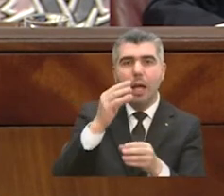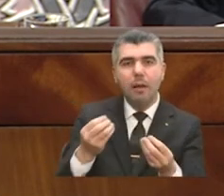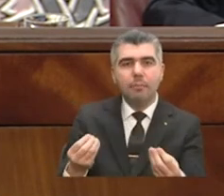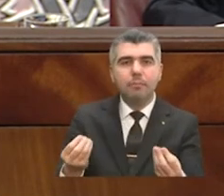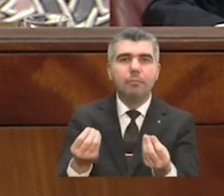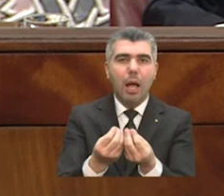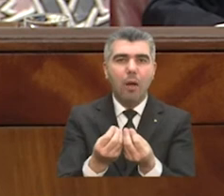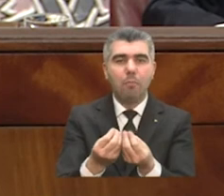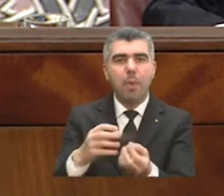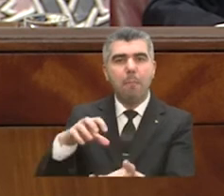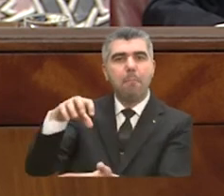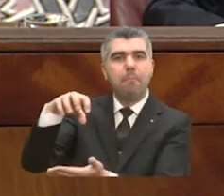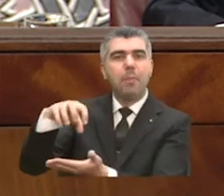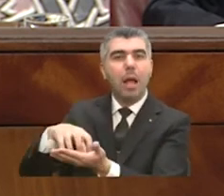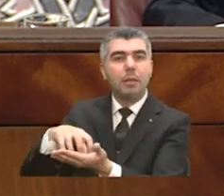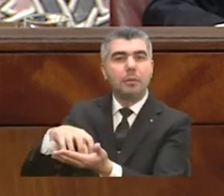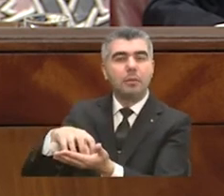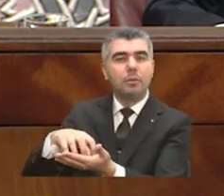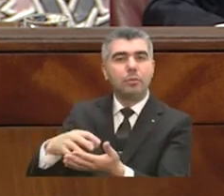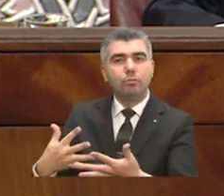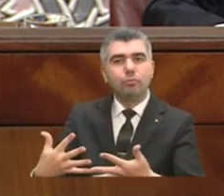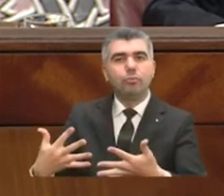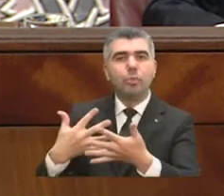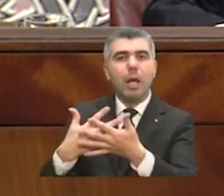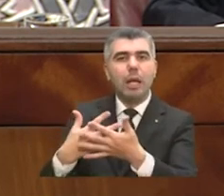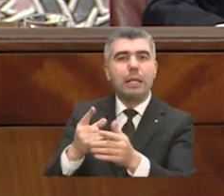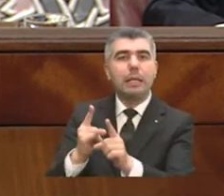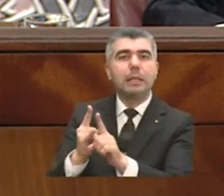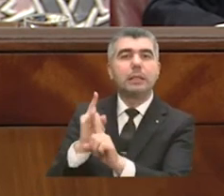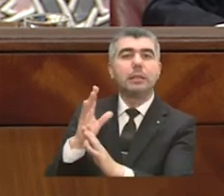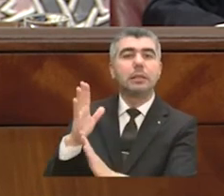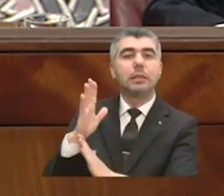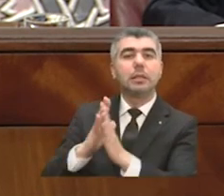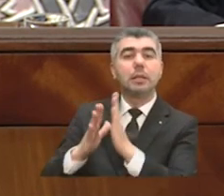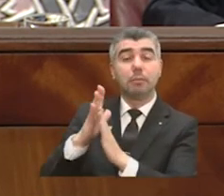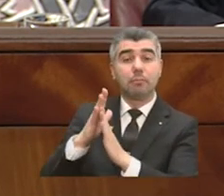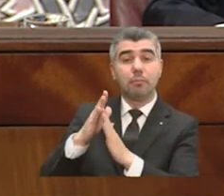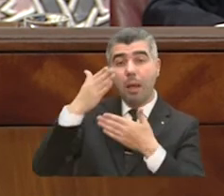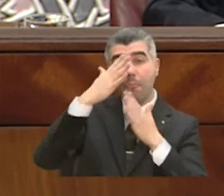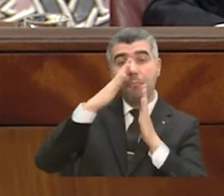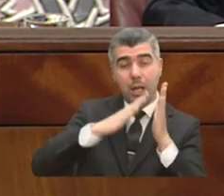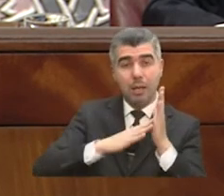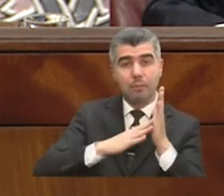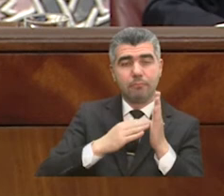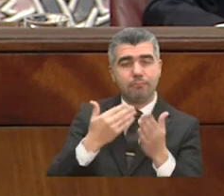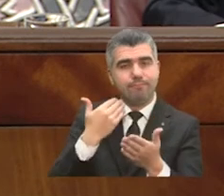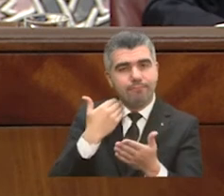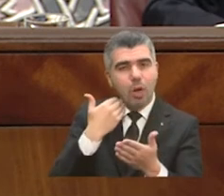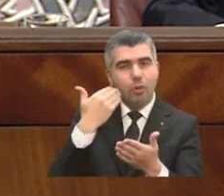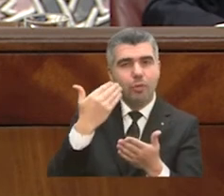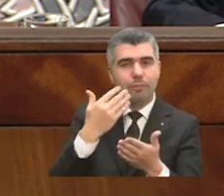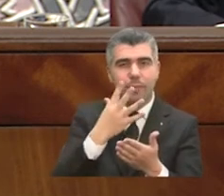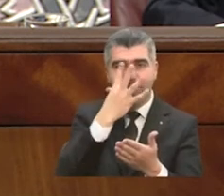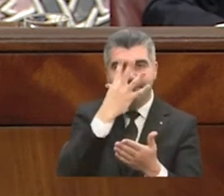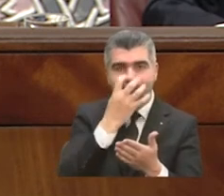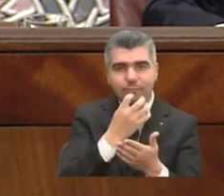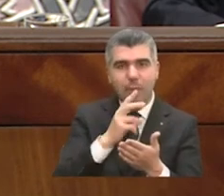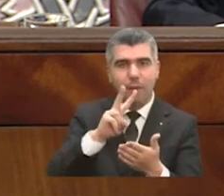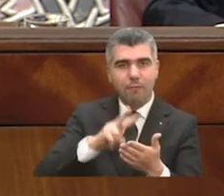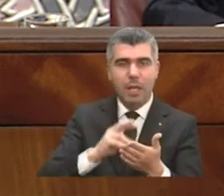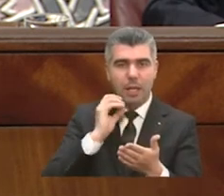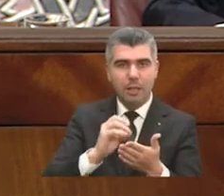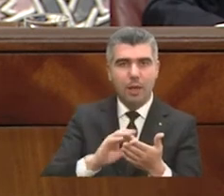groupes politiques appartenant à un pays que nous avons considéré ou que nous considérons comme partenaire historique.